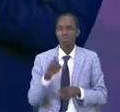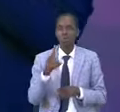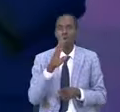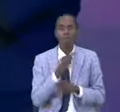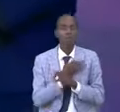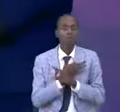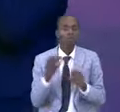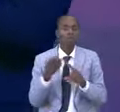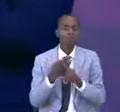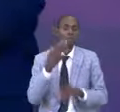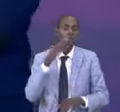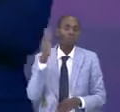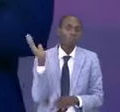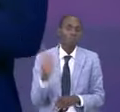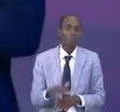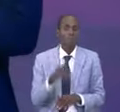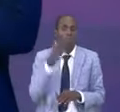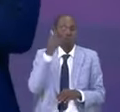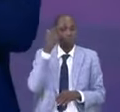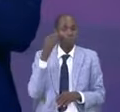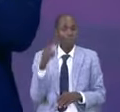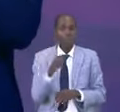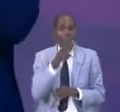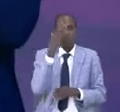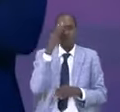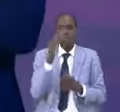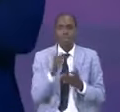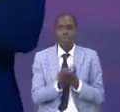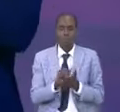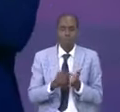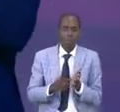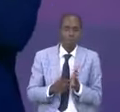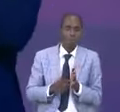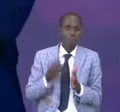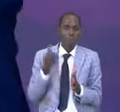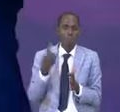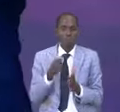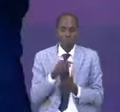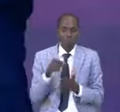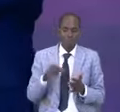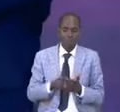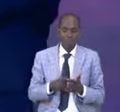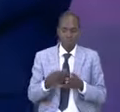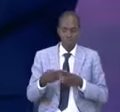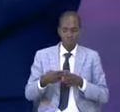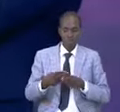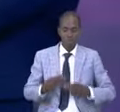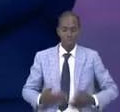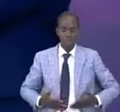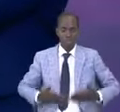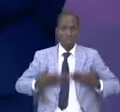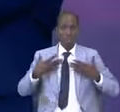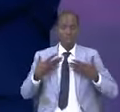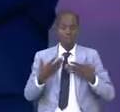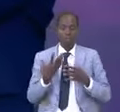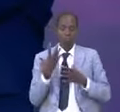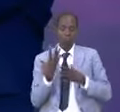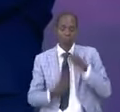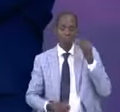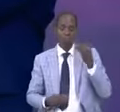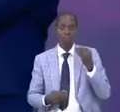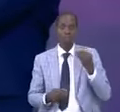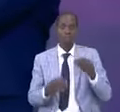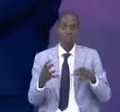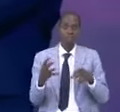le savent qu'à tout moment cette vie brève passera et si je suis méchant et que cette